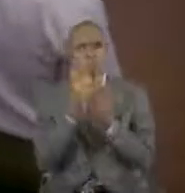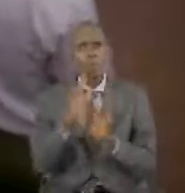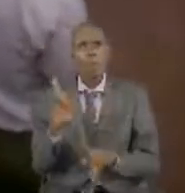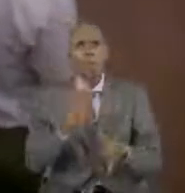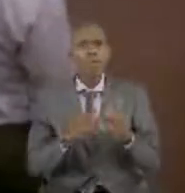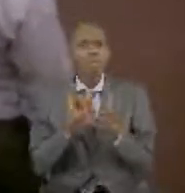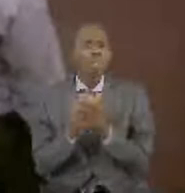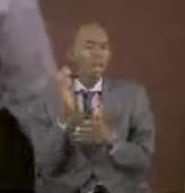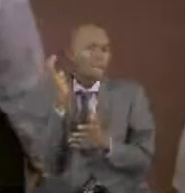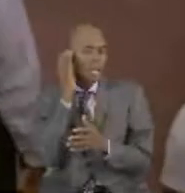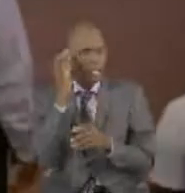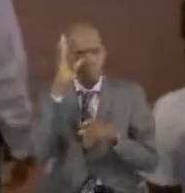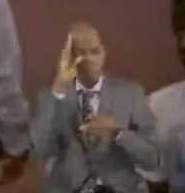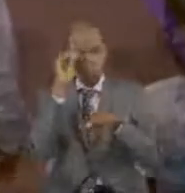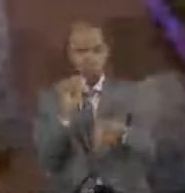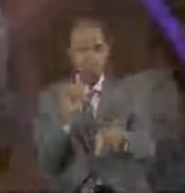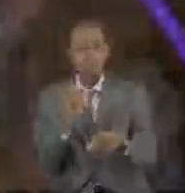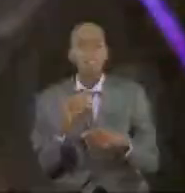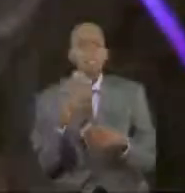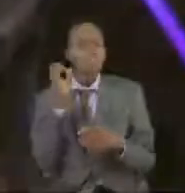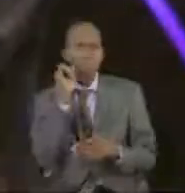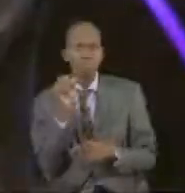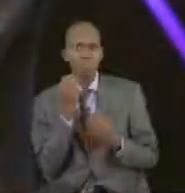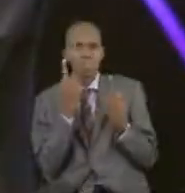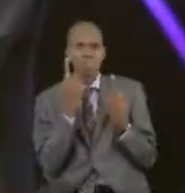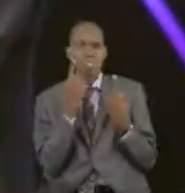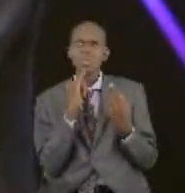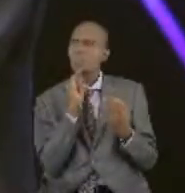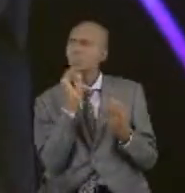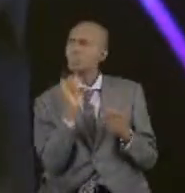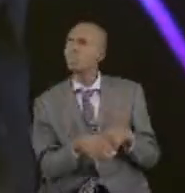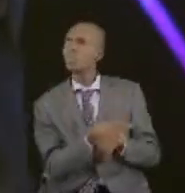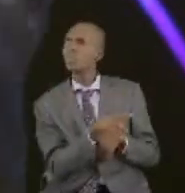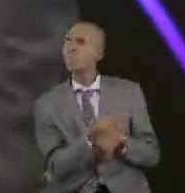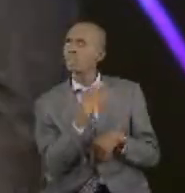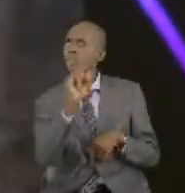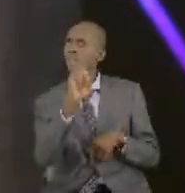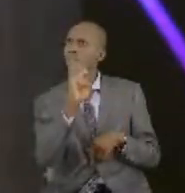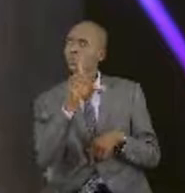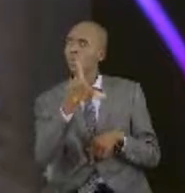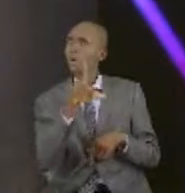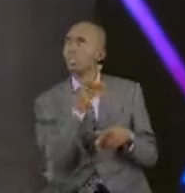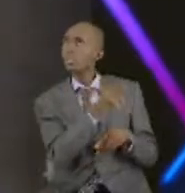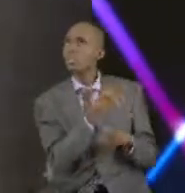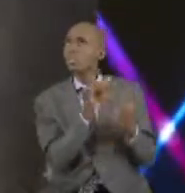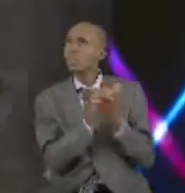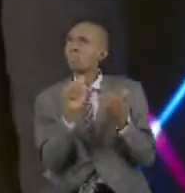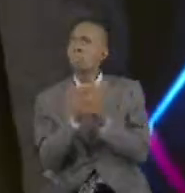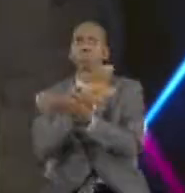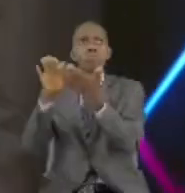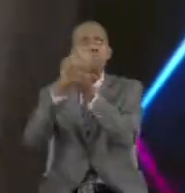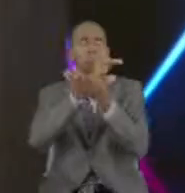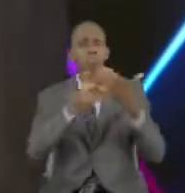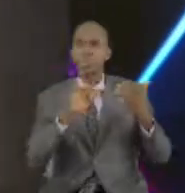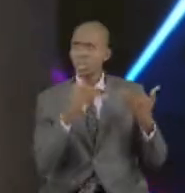était dans les tourments et deezer n'est ce pas ce l'équipe persécuté à jérusalem n'est ce pas celui qui persécute et à